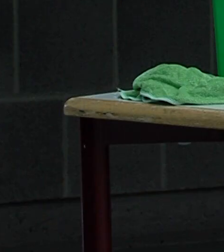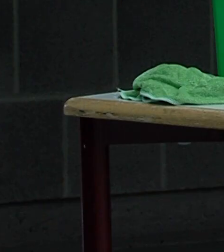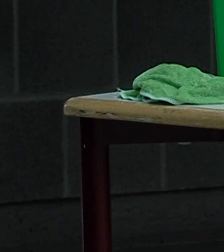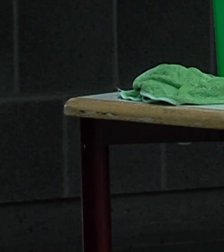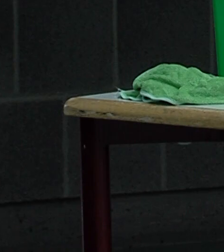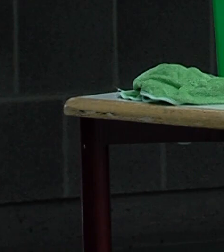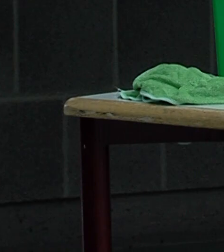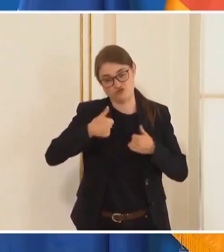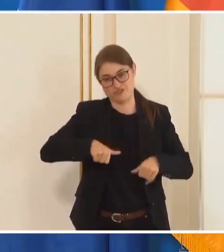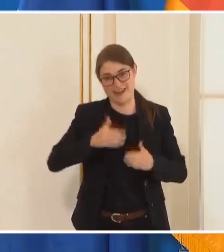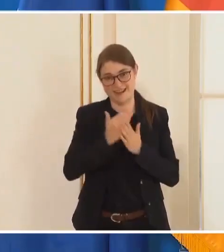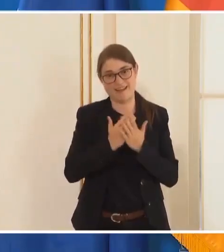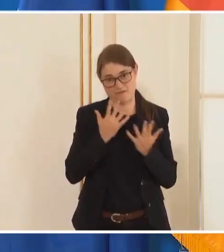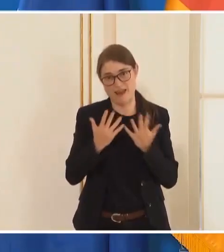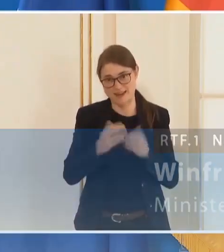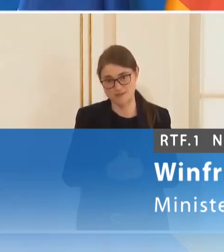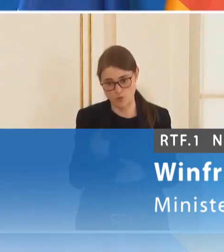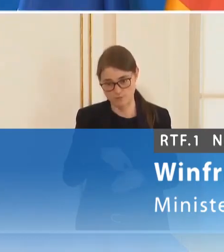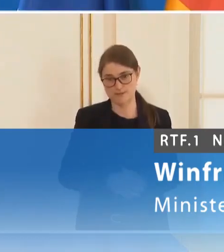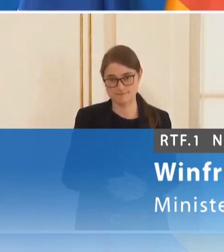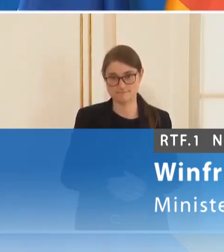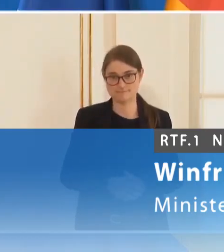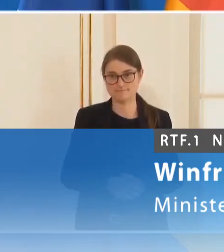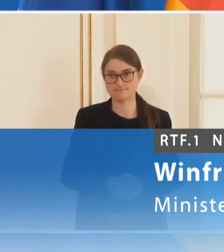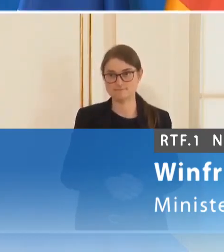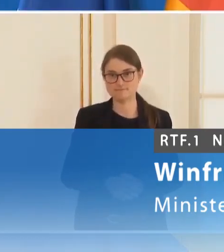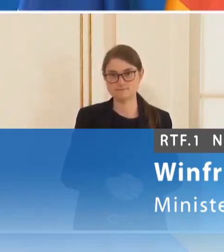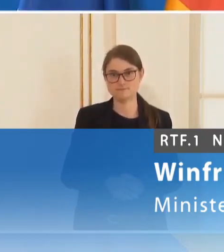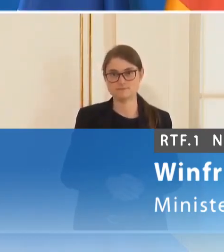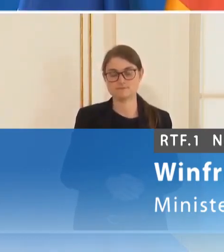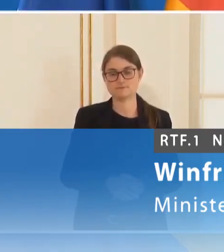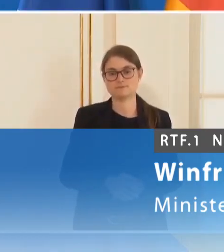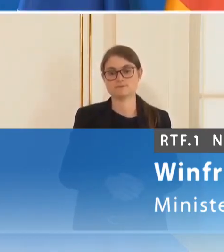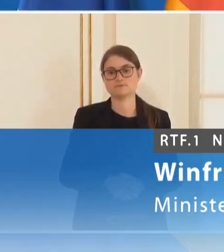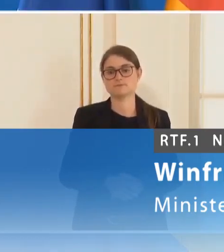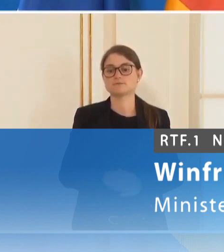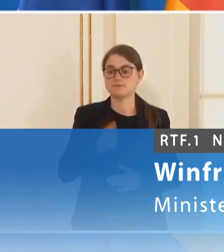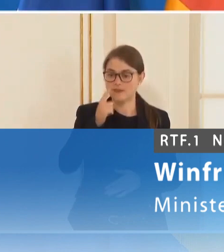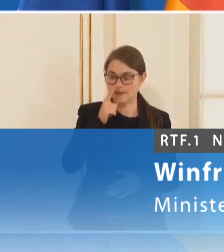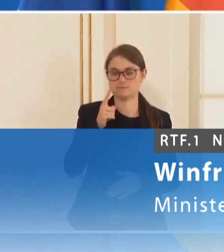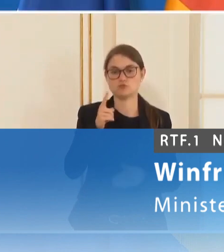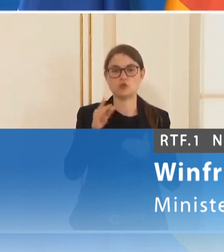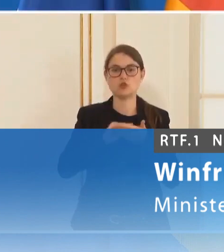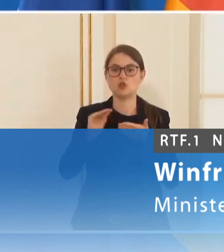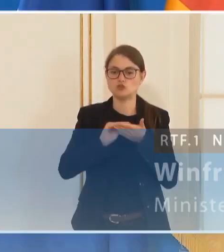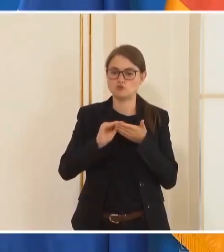Folgendes. Für Fälle, in denen Schulschließungen oder weitergreifende